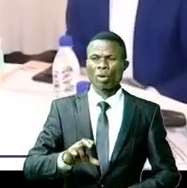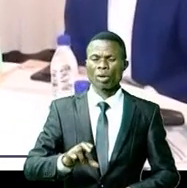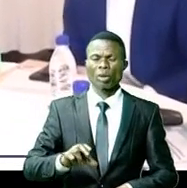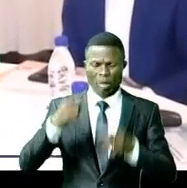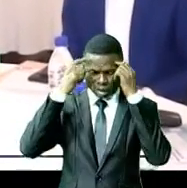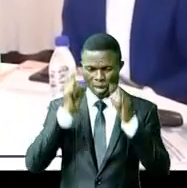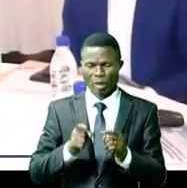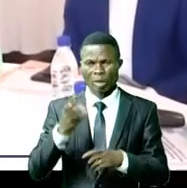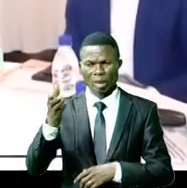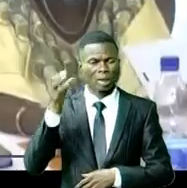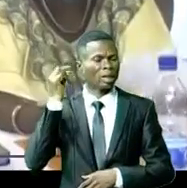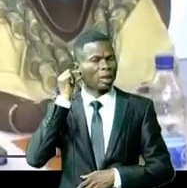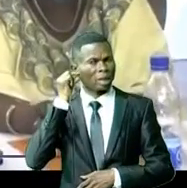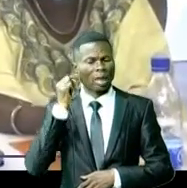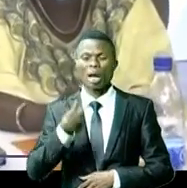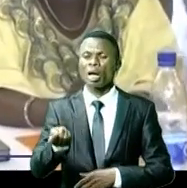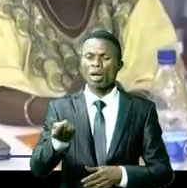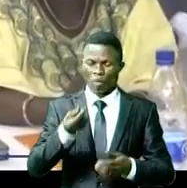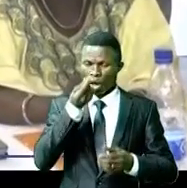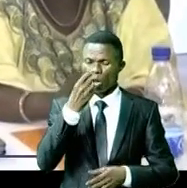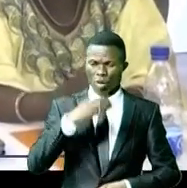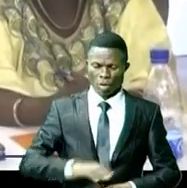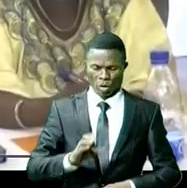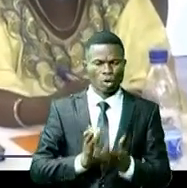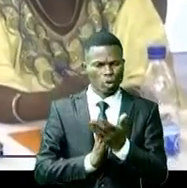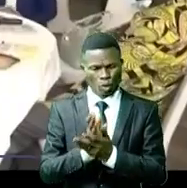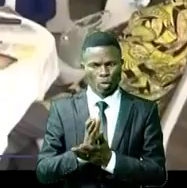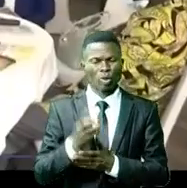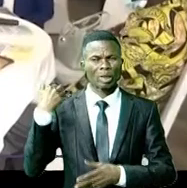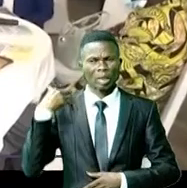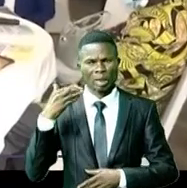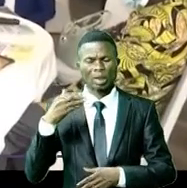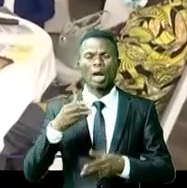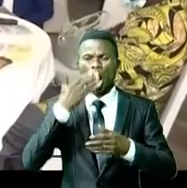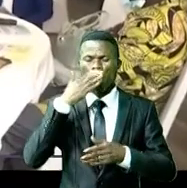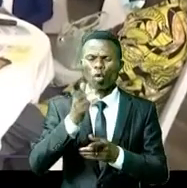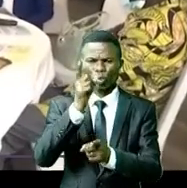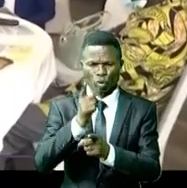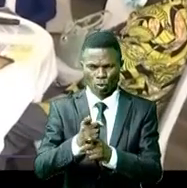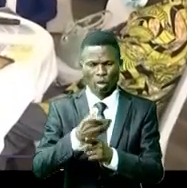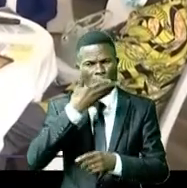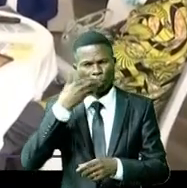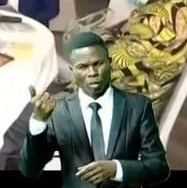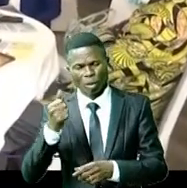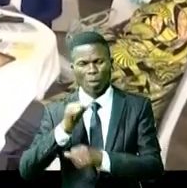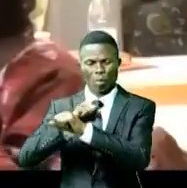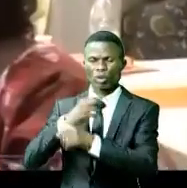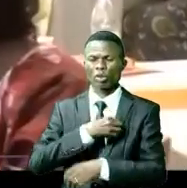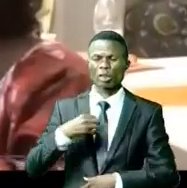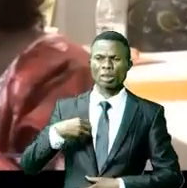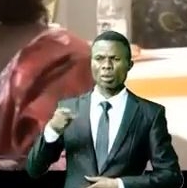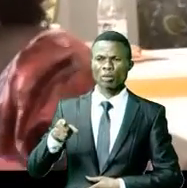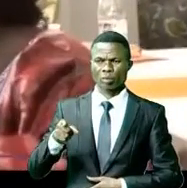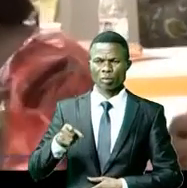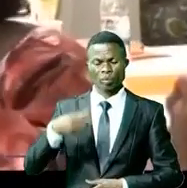protocole de Maputo. Il se fait que l'avortement doit se faire d'une manière légale et dans une structure sanitaire bien équipée pour sécuriser la femme. C'est